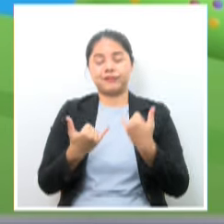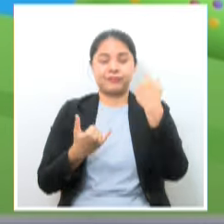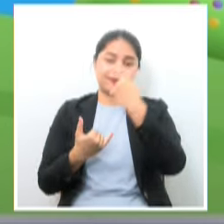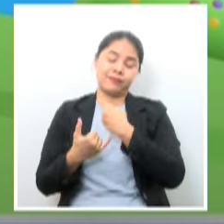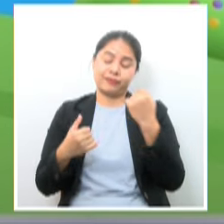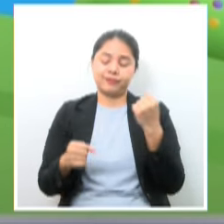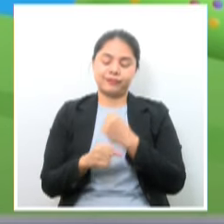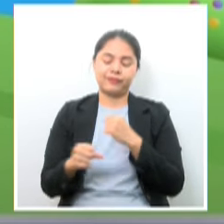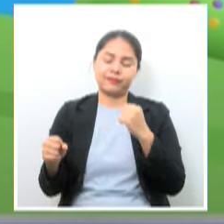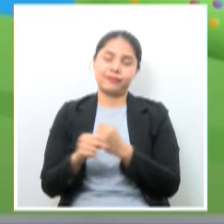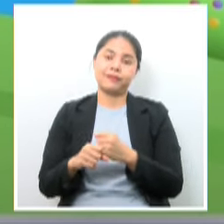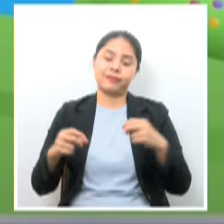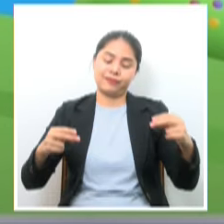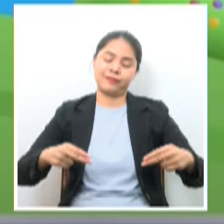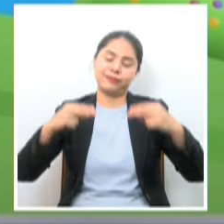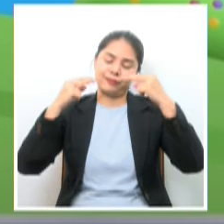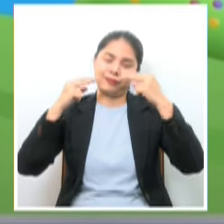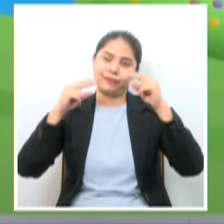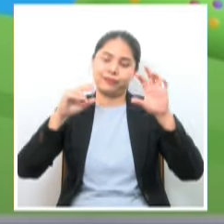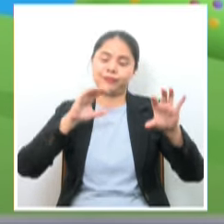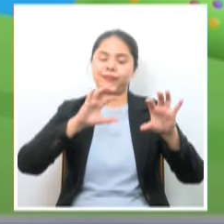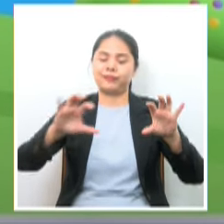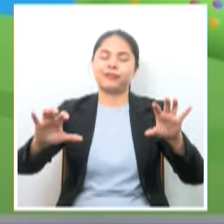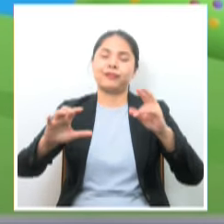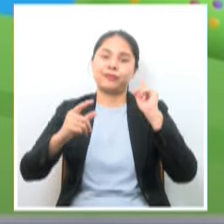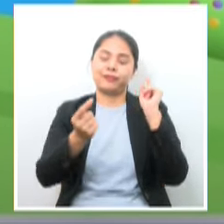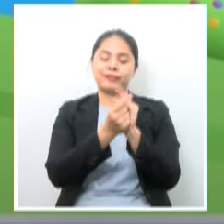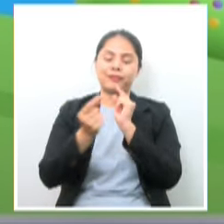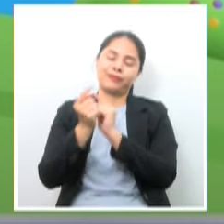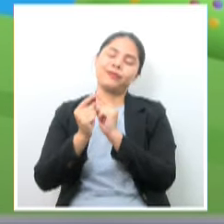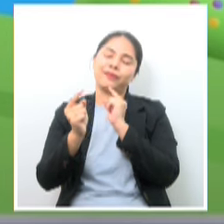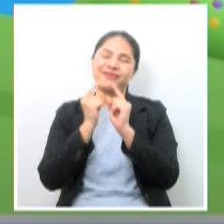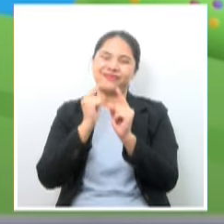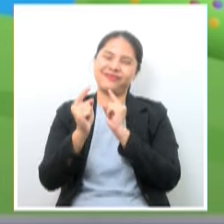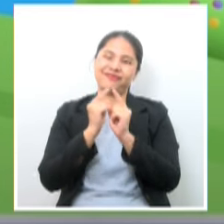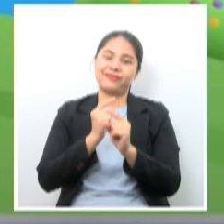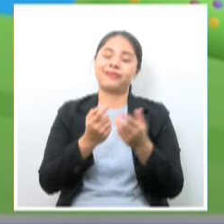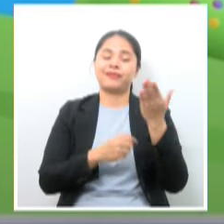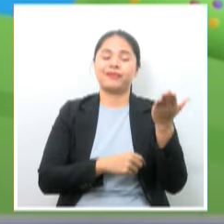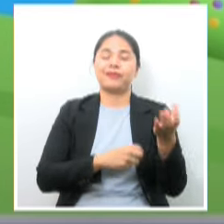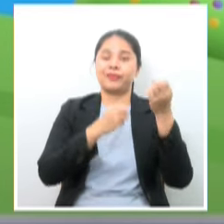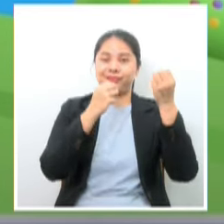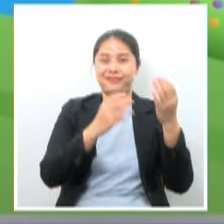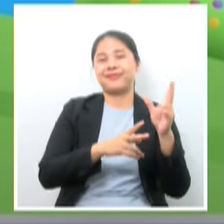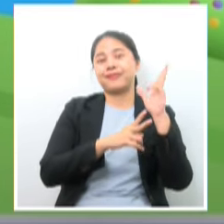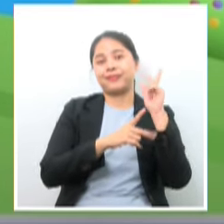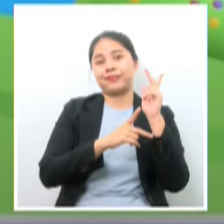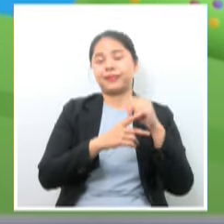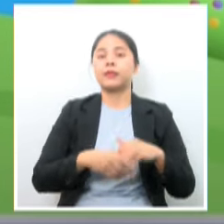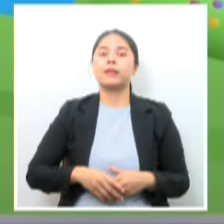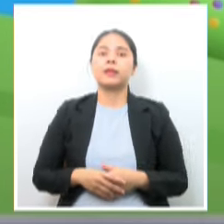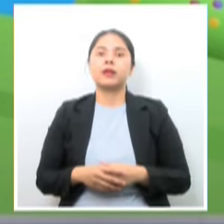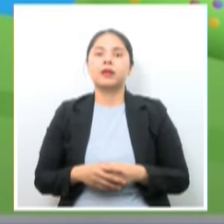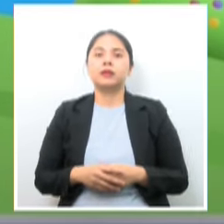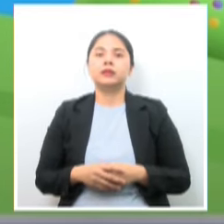กับร่วมออกรายการกับผมวันนี้สองท่านได้พบปากสักนิดหนึ่งท่านครูส่งข่าวก่อนท่านสุรนิชเชิญครับ